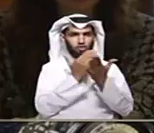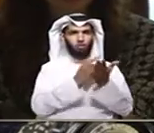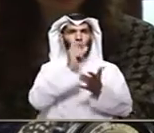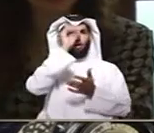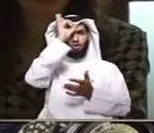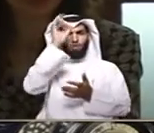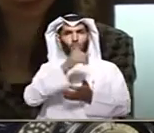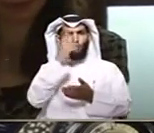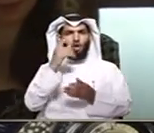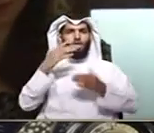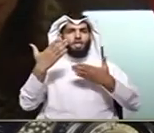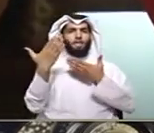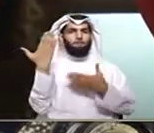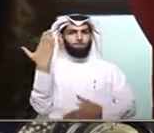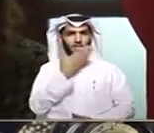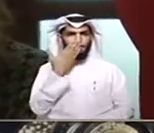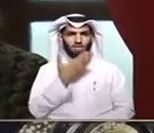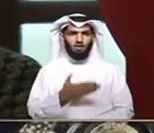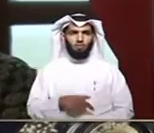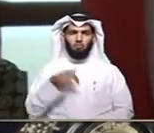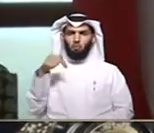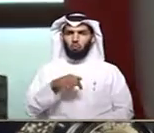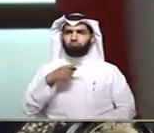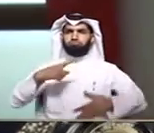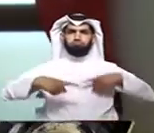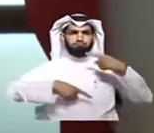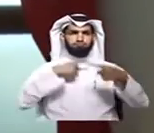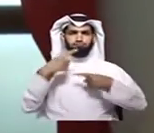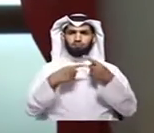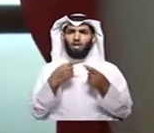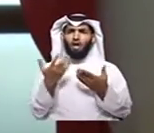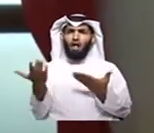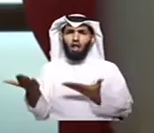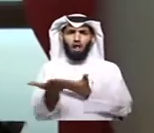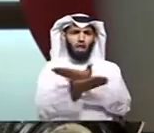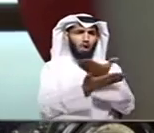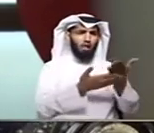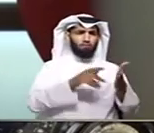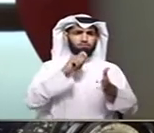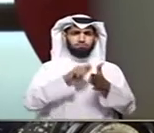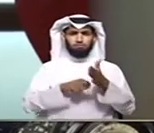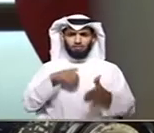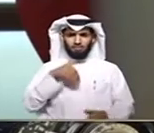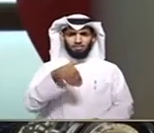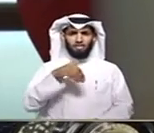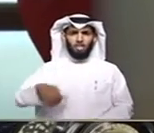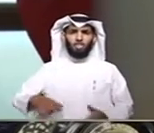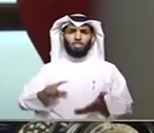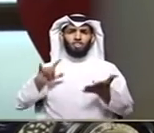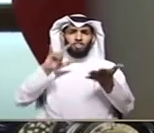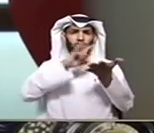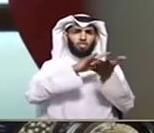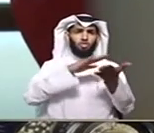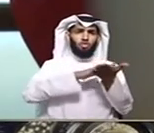والتربوية وغيرها. لن يكون هناك جلسات للحوار الاستراتيجي رسميا خلال زيارة سمو الأمير إلى الولايات